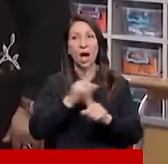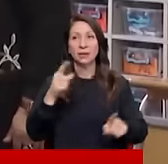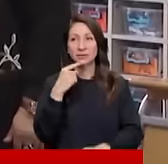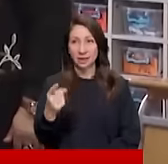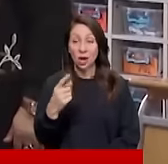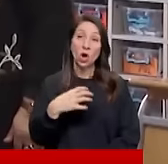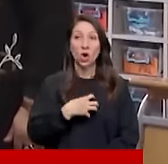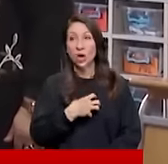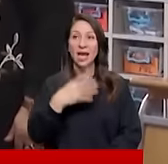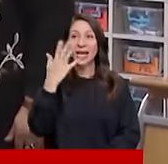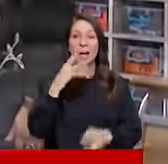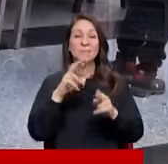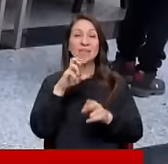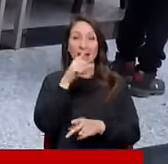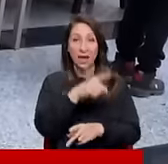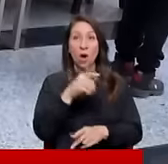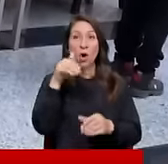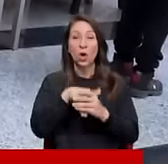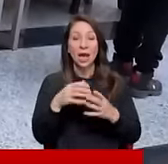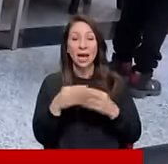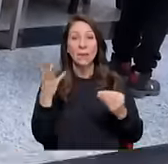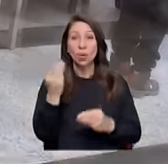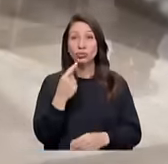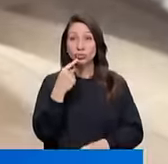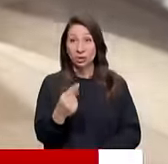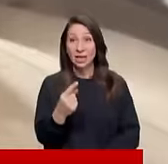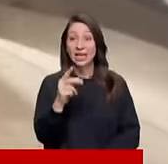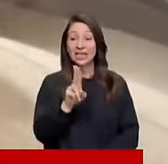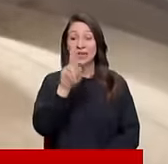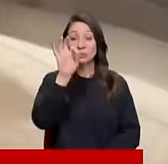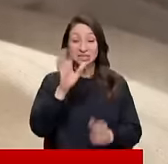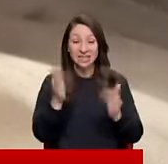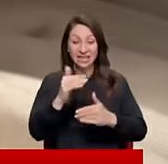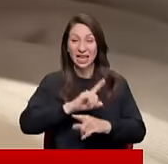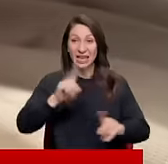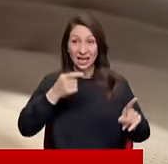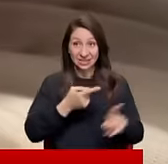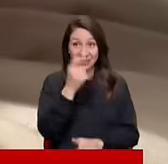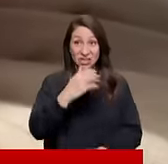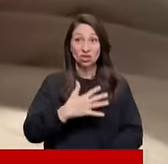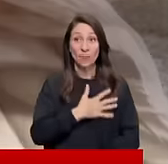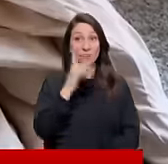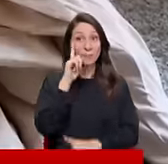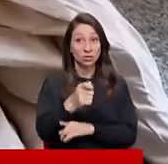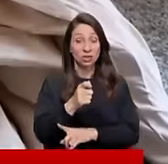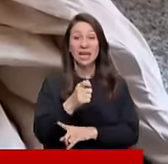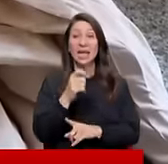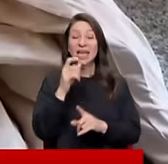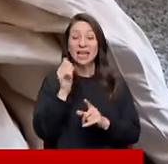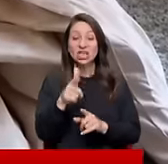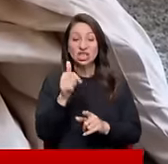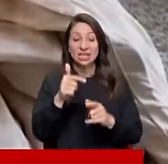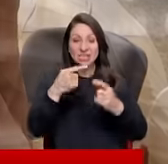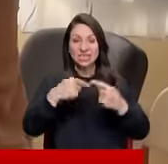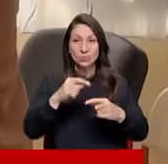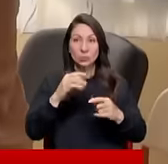reddedildi. Konya Karapınar ilçesinde de oyların kayıp olduğu iddiasıyla 70 sandığa itiraz eden CHP'nin başvurusu ilçe seçim